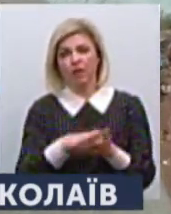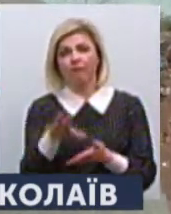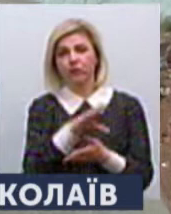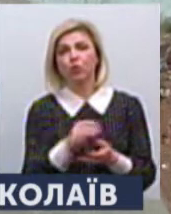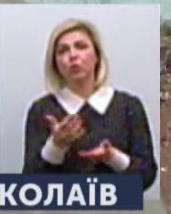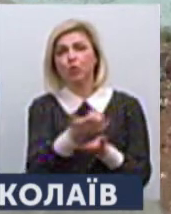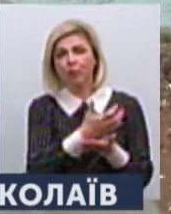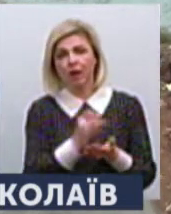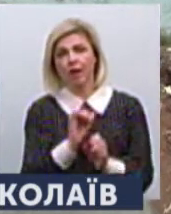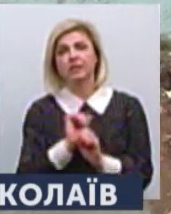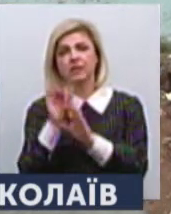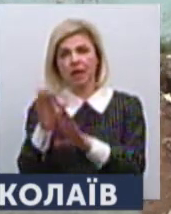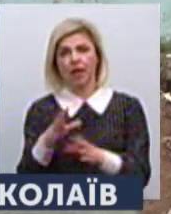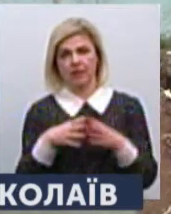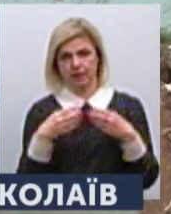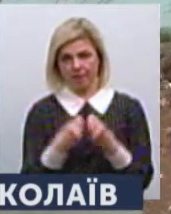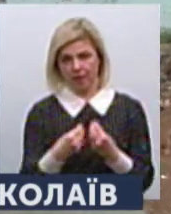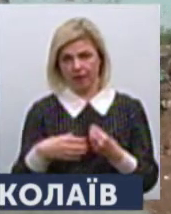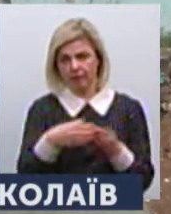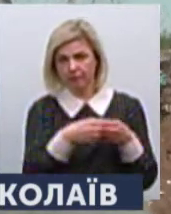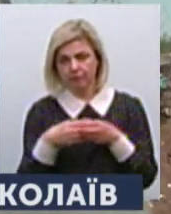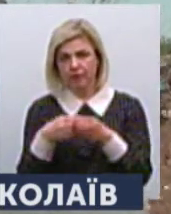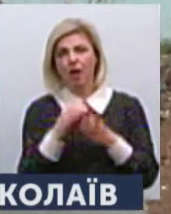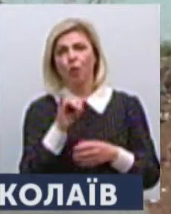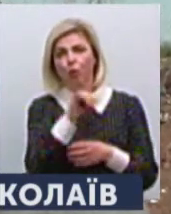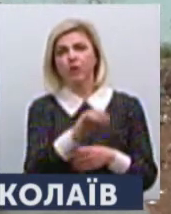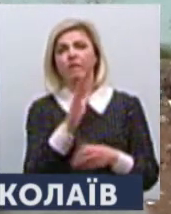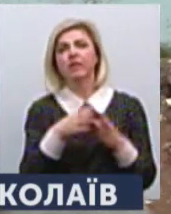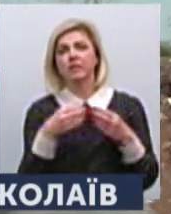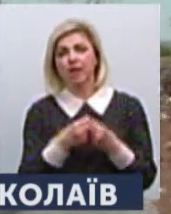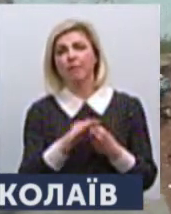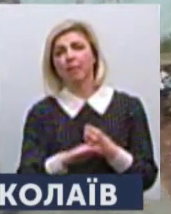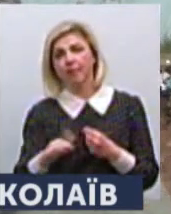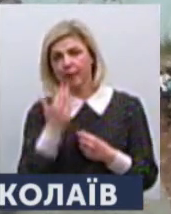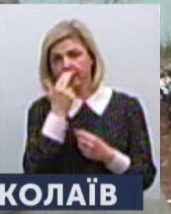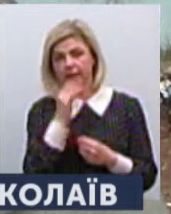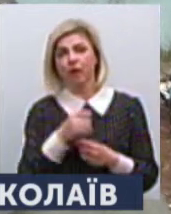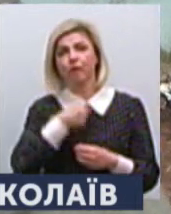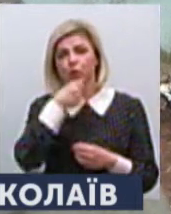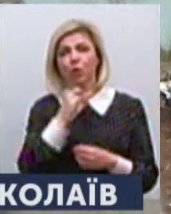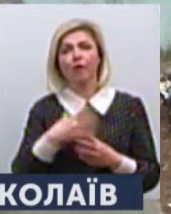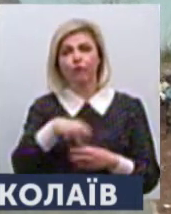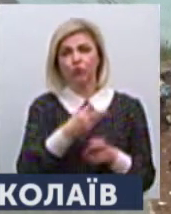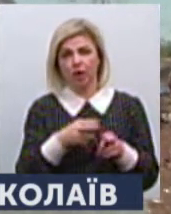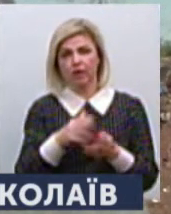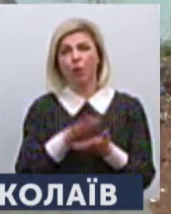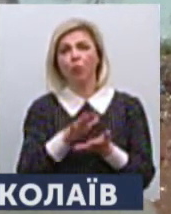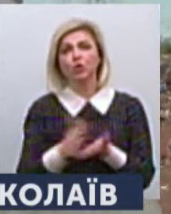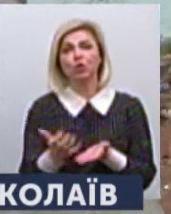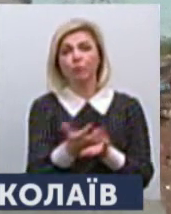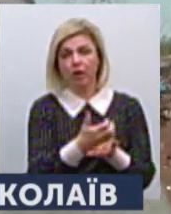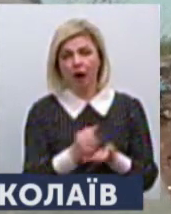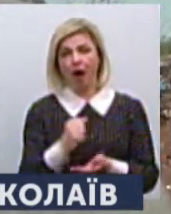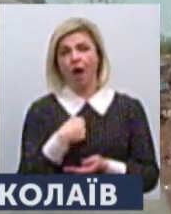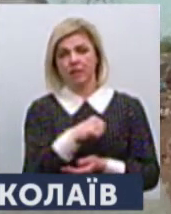прийому і працюють вони сімейними підрядами. У них в сім'ях і маленькі діти, і дорослі, всі працюють, і всі ці речі збирають. Ми, в свою чергу,